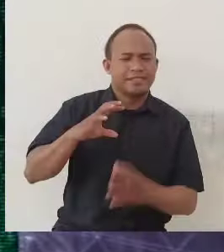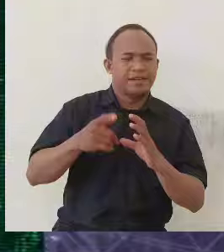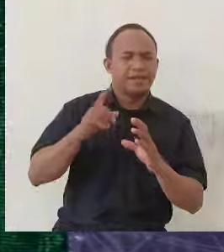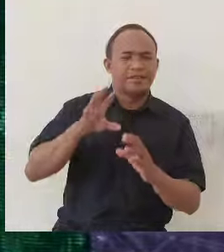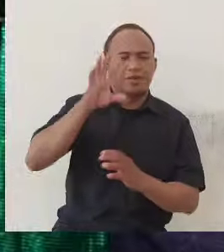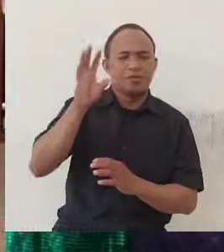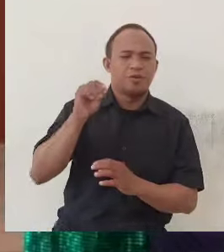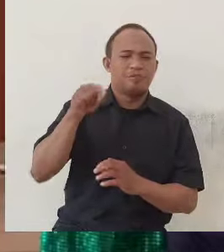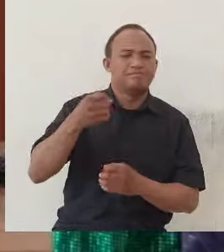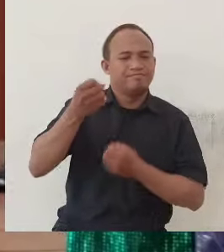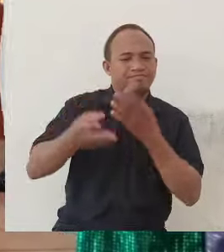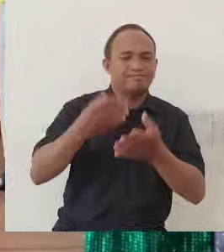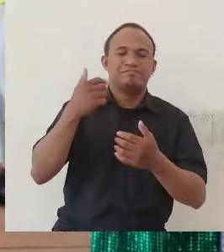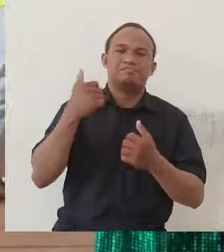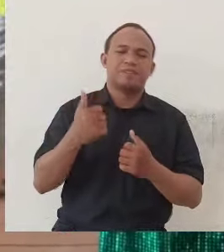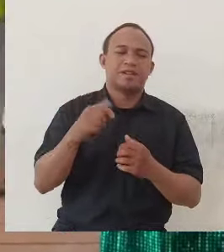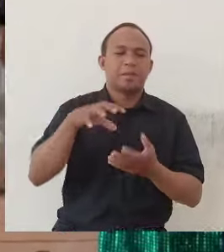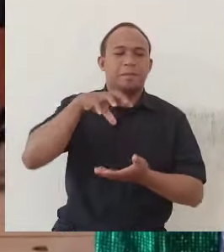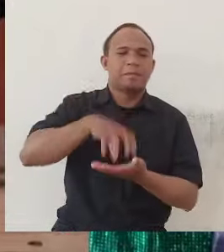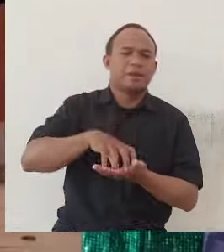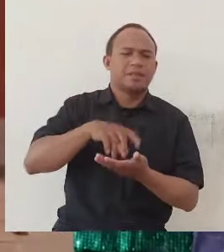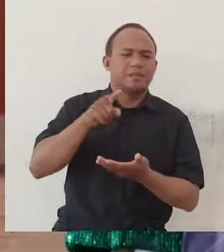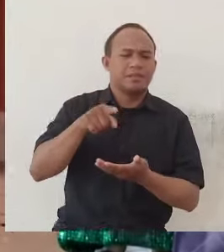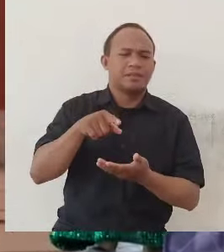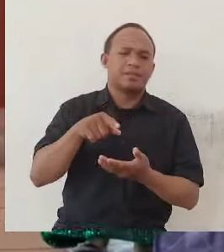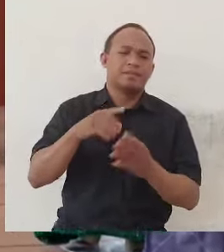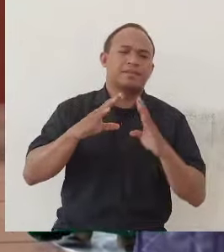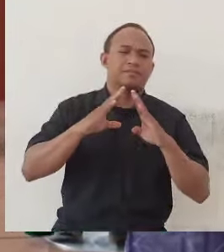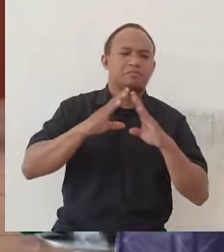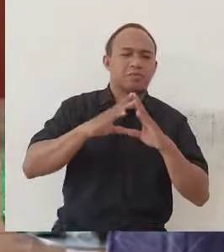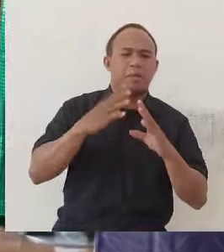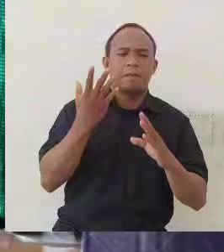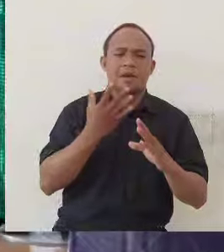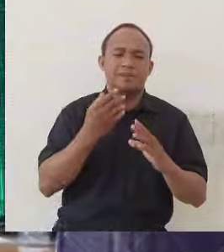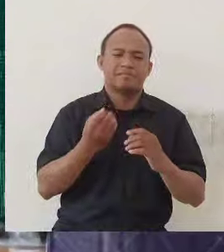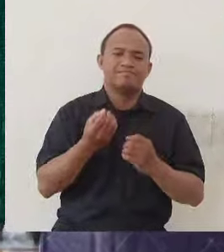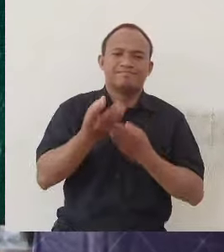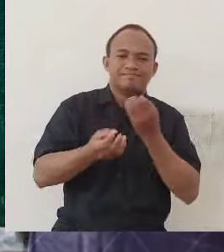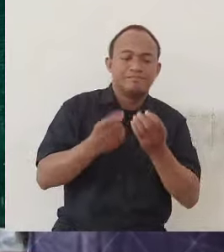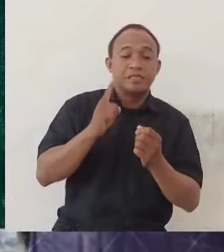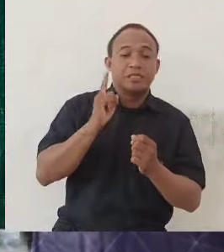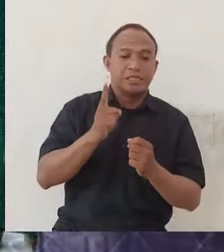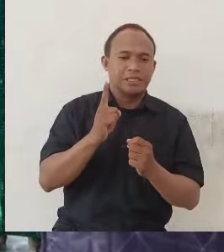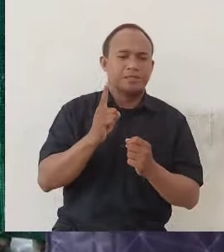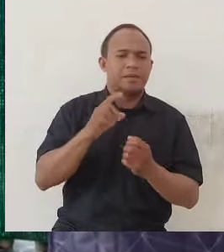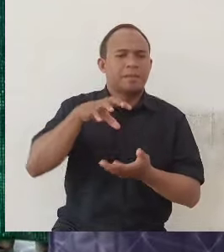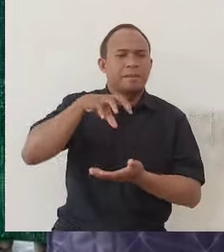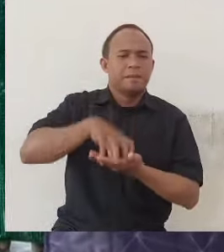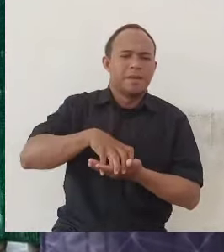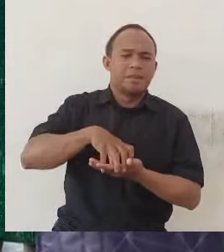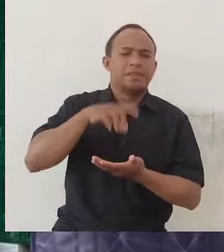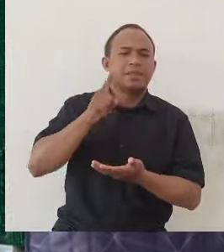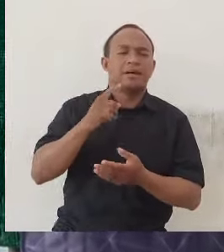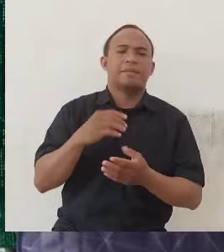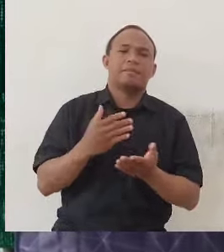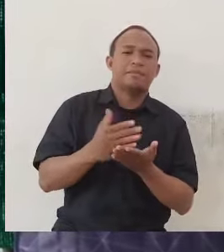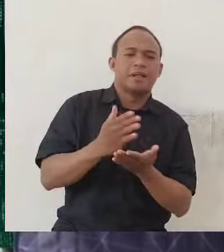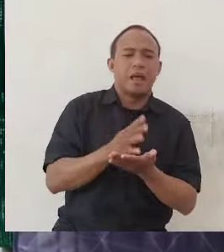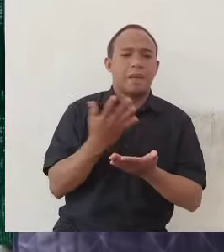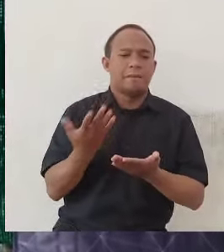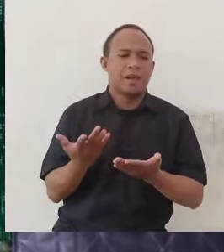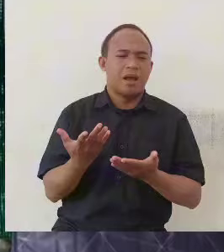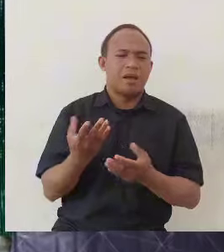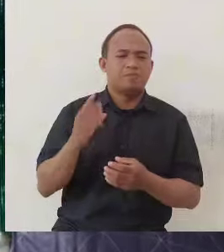Nah, jadi Mitra Kominfotik sebenarnya selain jadi tempat geosite yang ada di Badaya Pobu Ide ini, ternyata tempat ini juga